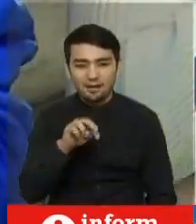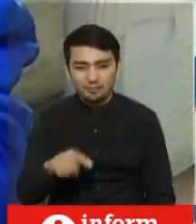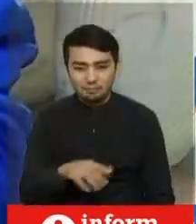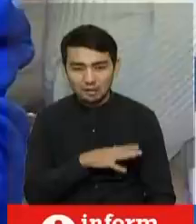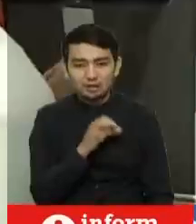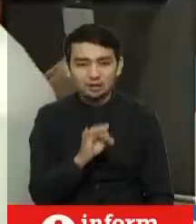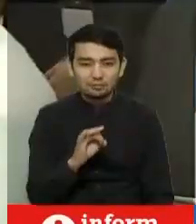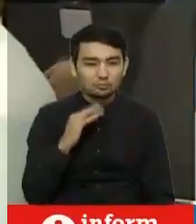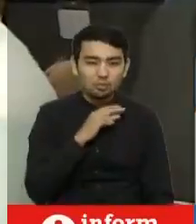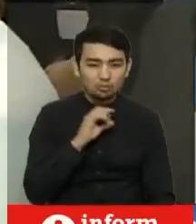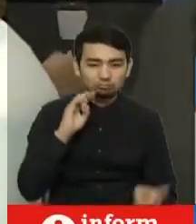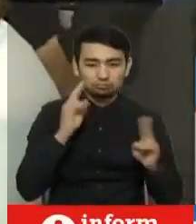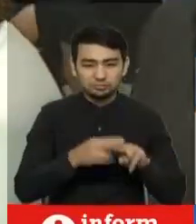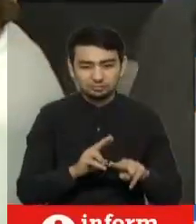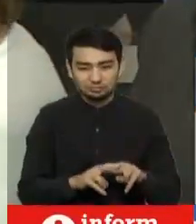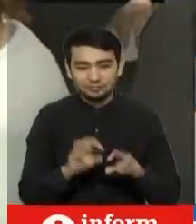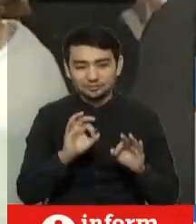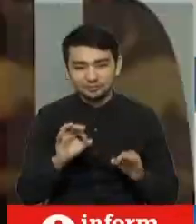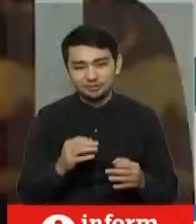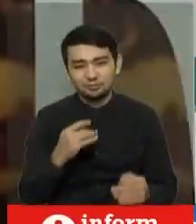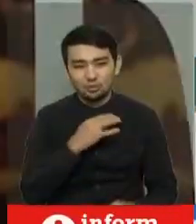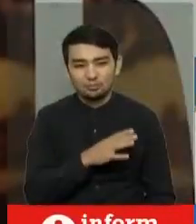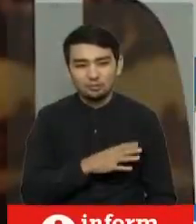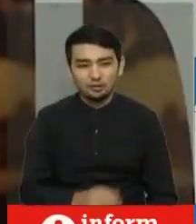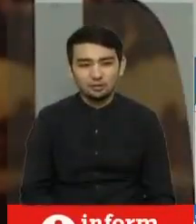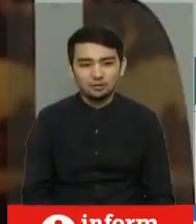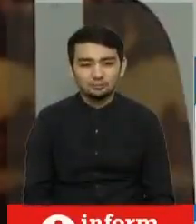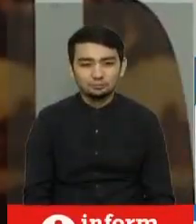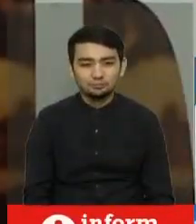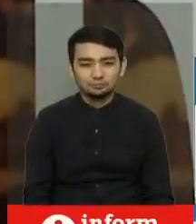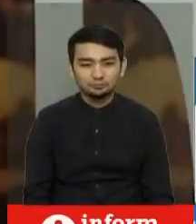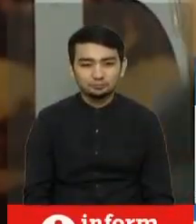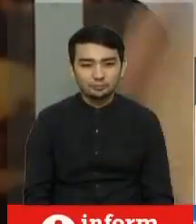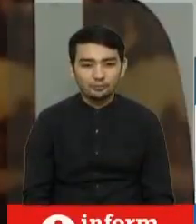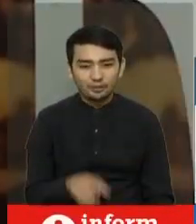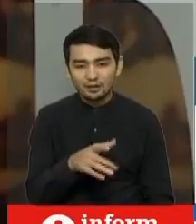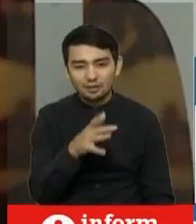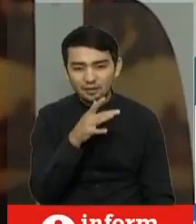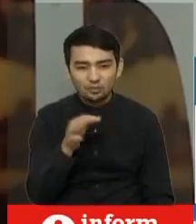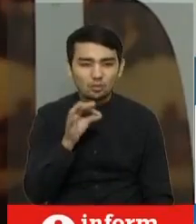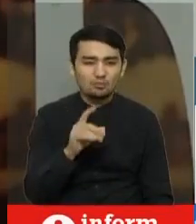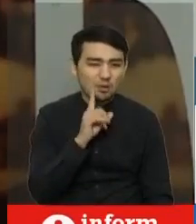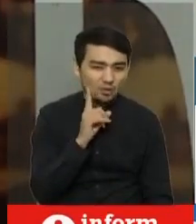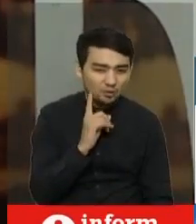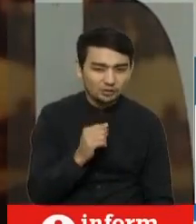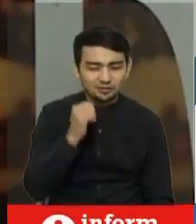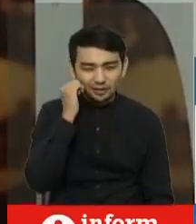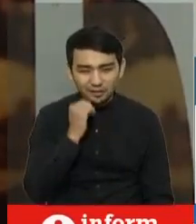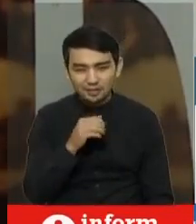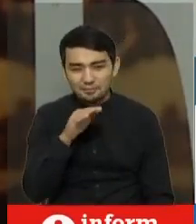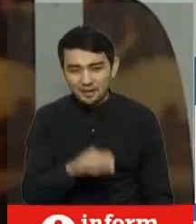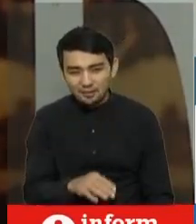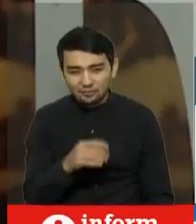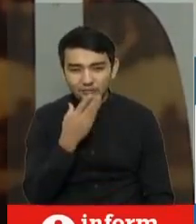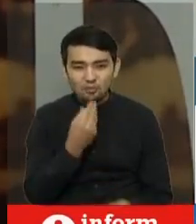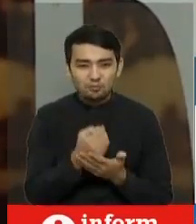жолда қоғамдағы өзекті мәселенің бірін қозғай білген. Жас талғамайды. Оны жаста көреді, кішкентай бала көрсе өзінің